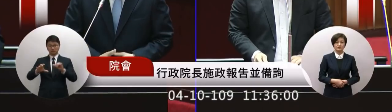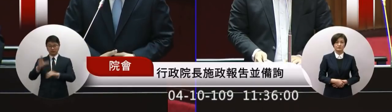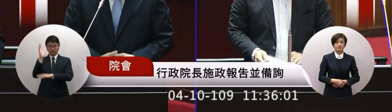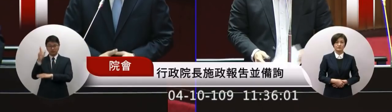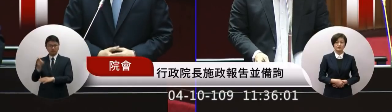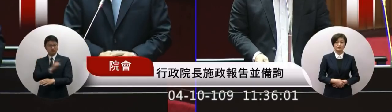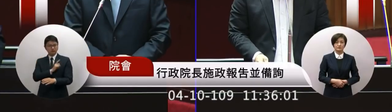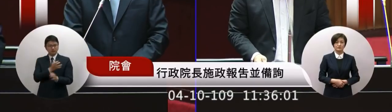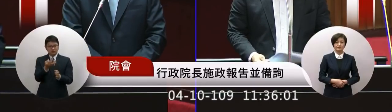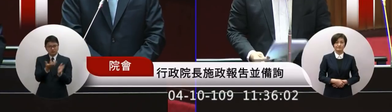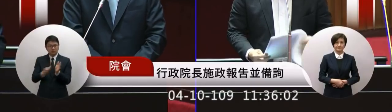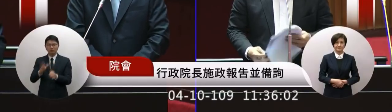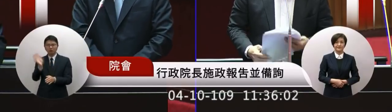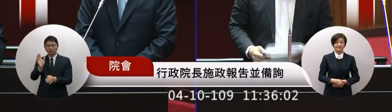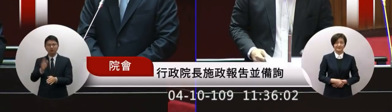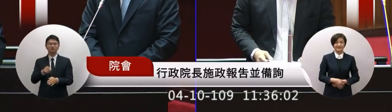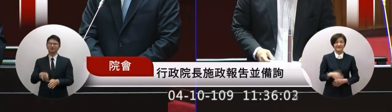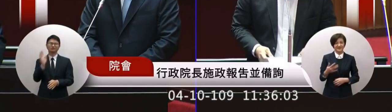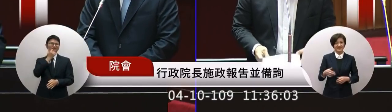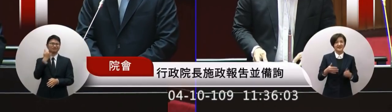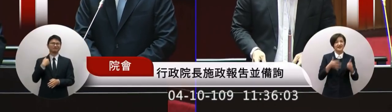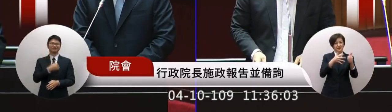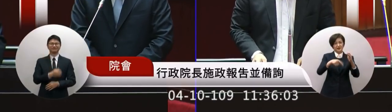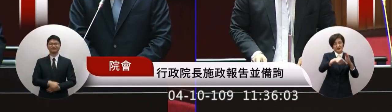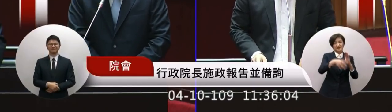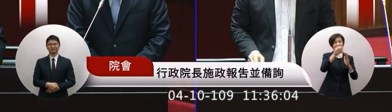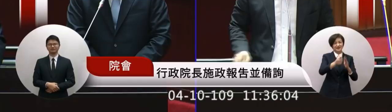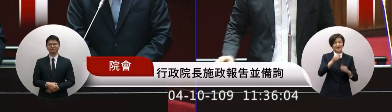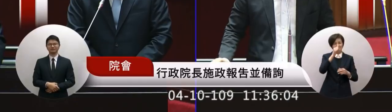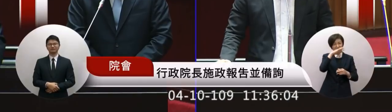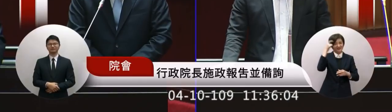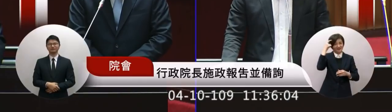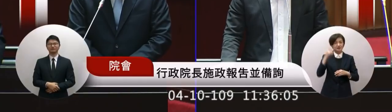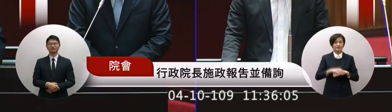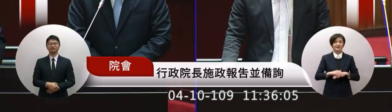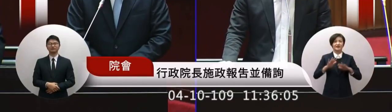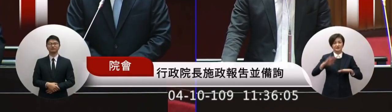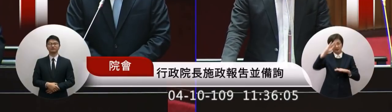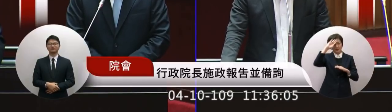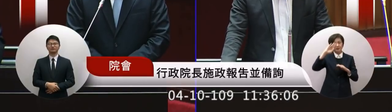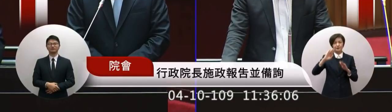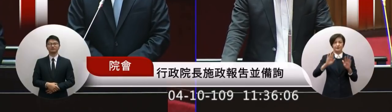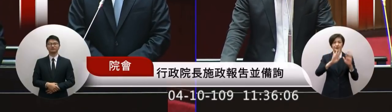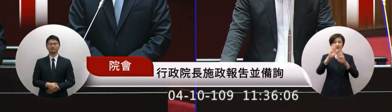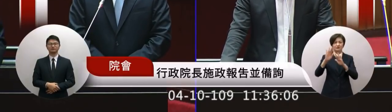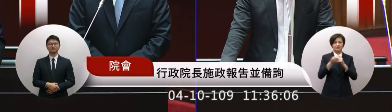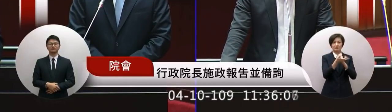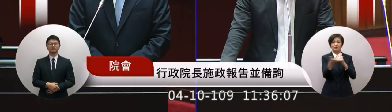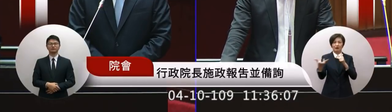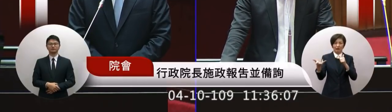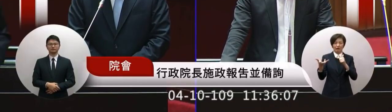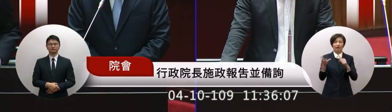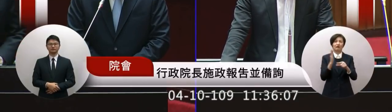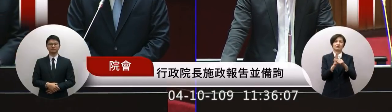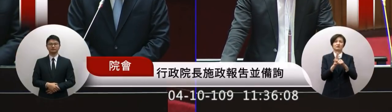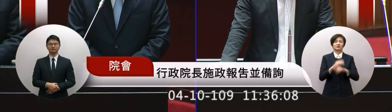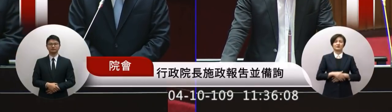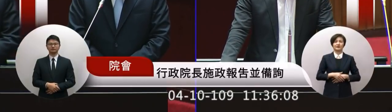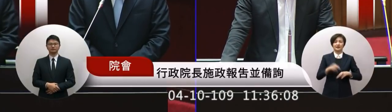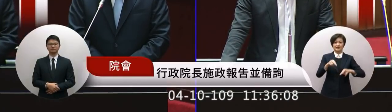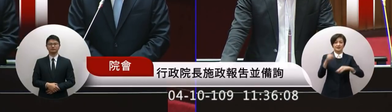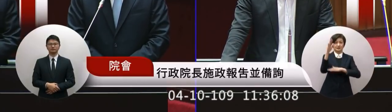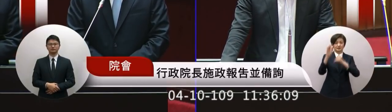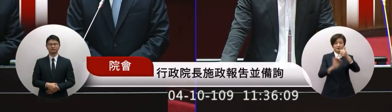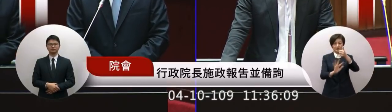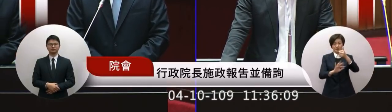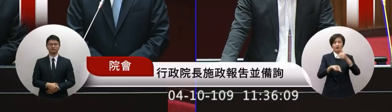配合款，哦。 那请教一下院长，是的吼，因为即卖疫情当前啦吼，那咱的行政部门不